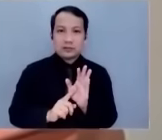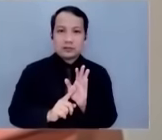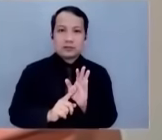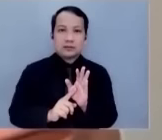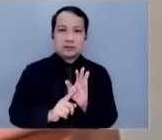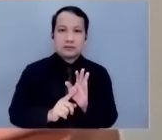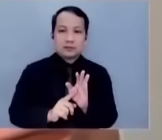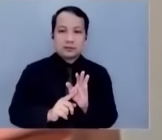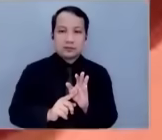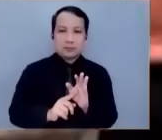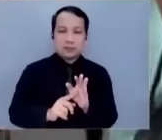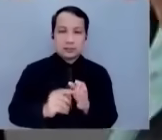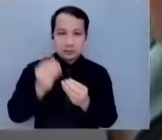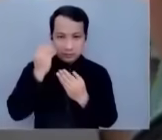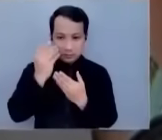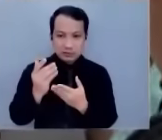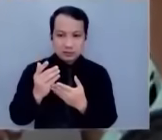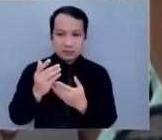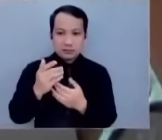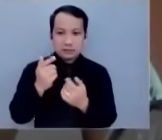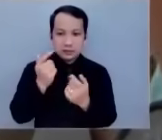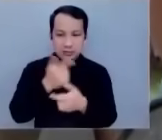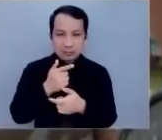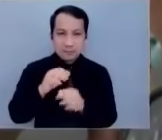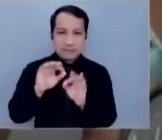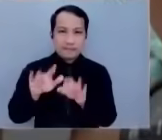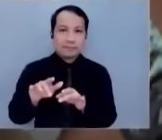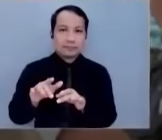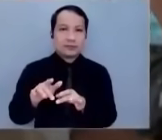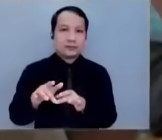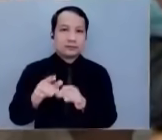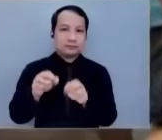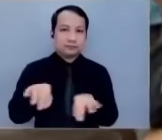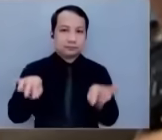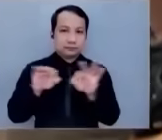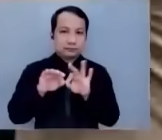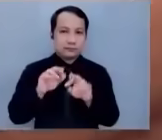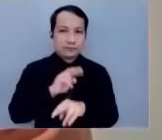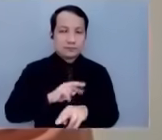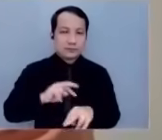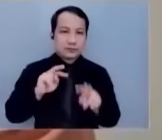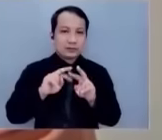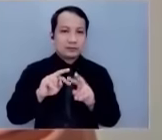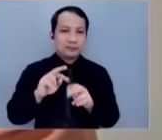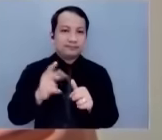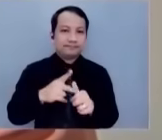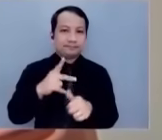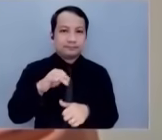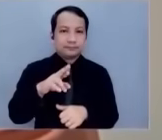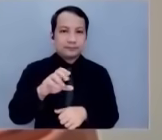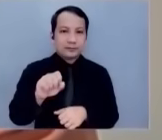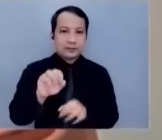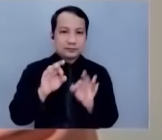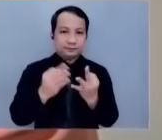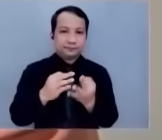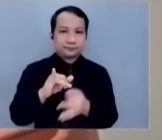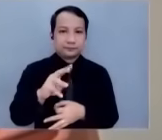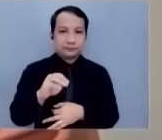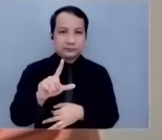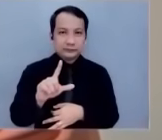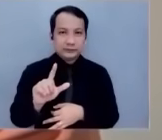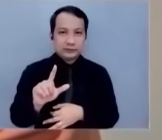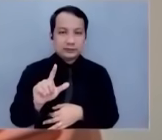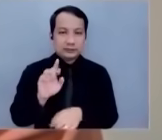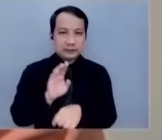nagtuturo ng values at ang patikim niya sa premise ng the first family parang ah negosyo ng